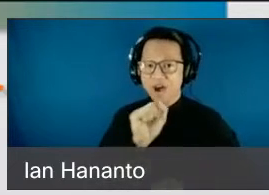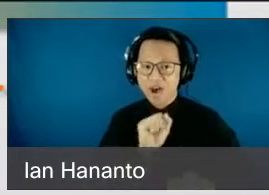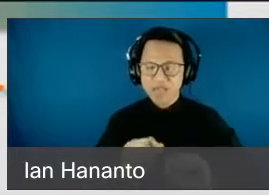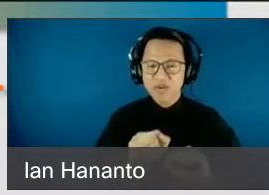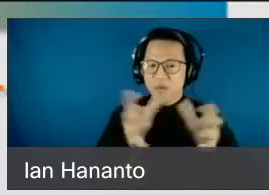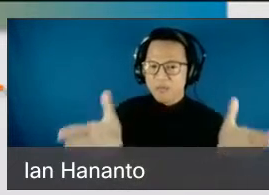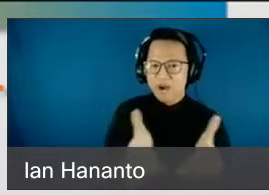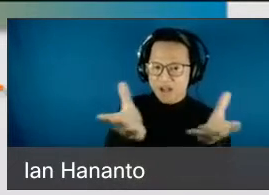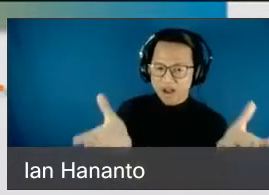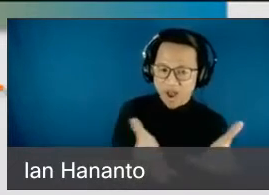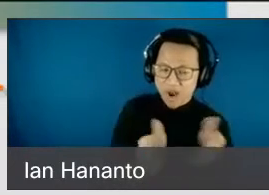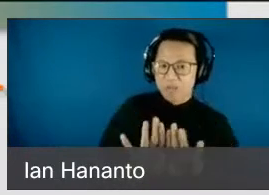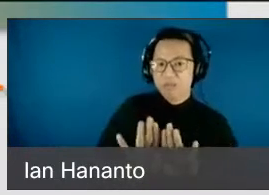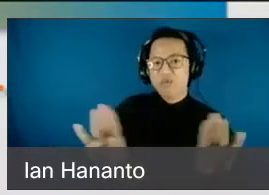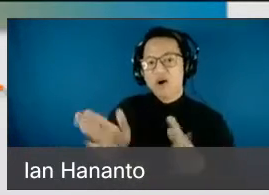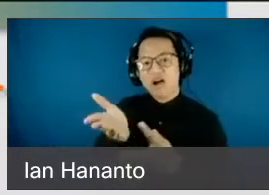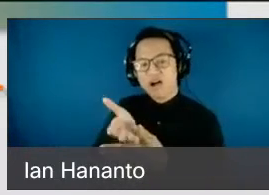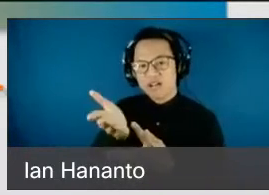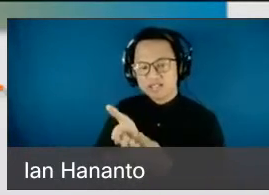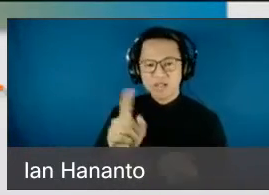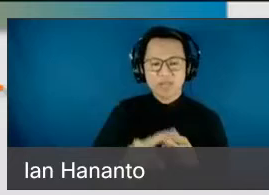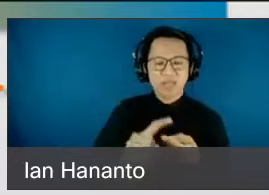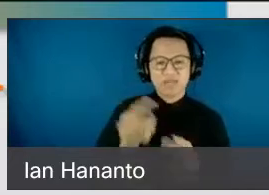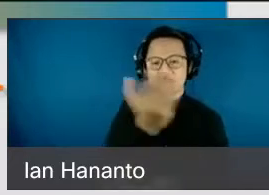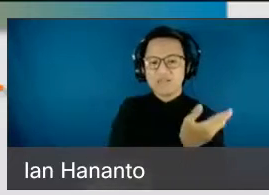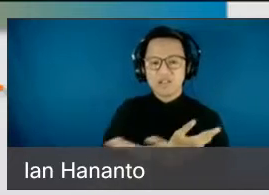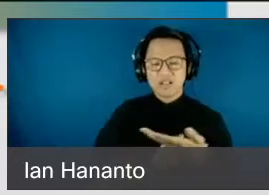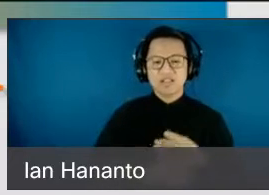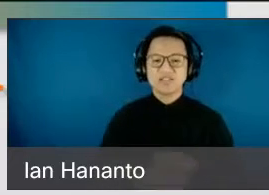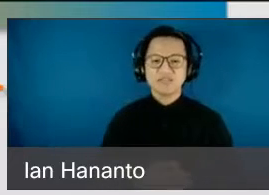pemberdayaan, membuka akses kepada teman-teman disabilitas.